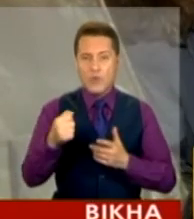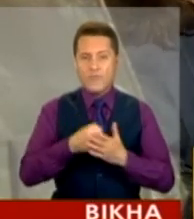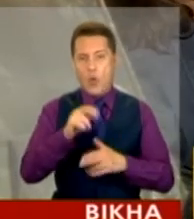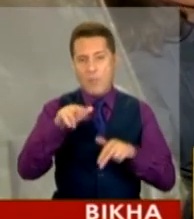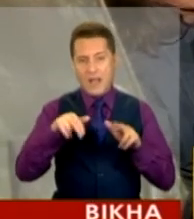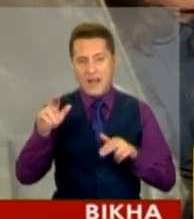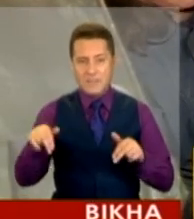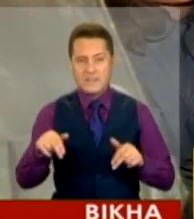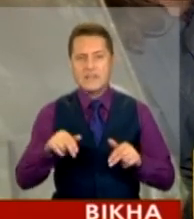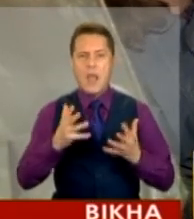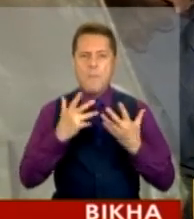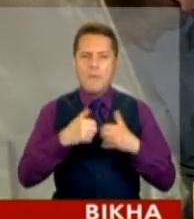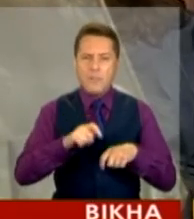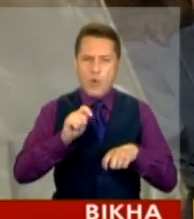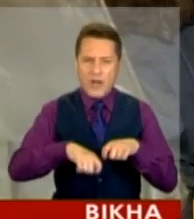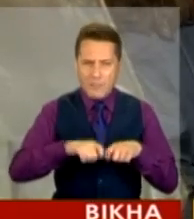прибори мотаємо.